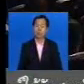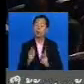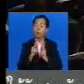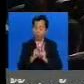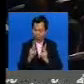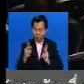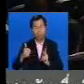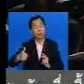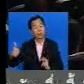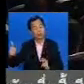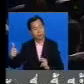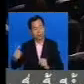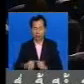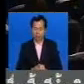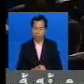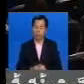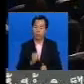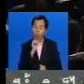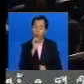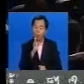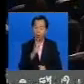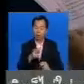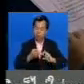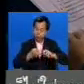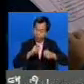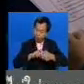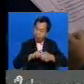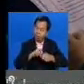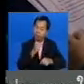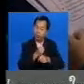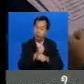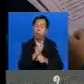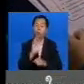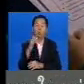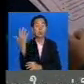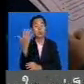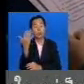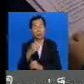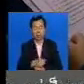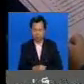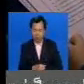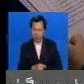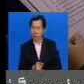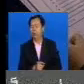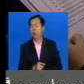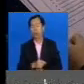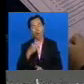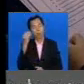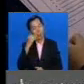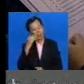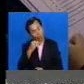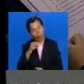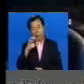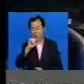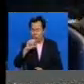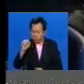ผยว่าปัญหาการดำเนินงานของสถานีวิทยุโทรทัศน์แห่งประเทศไทยที่ผ่านมาคือถูกแทรกแซงจากการเมืองและการแสวงหา